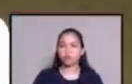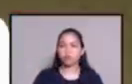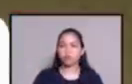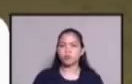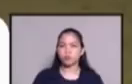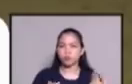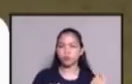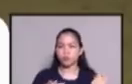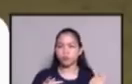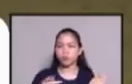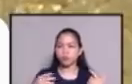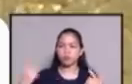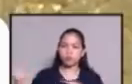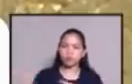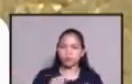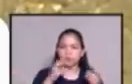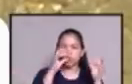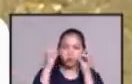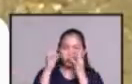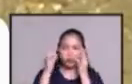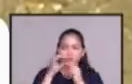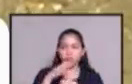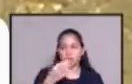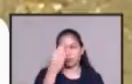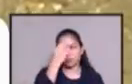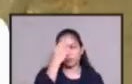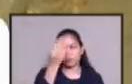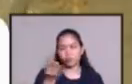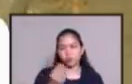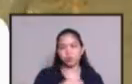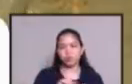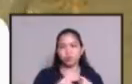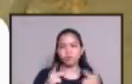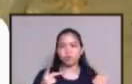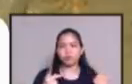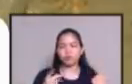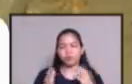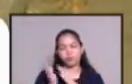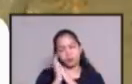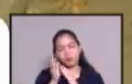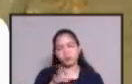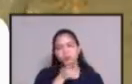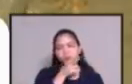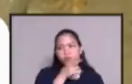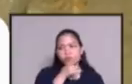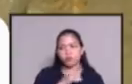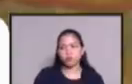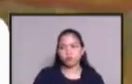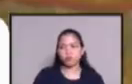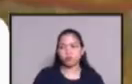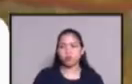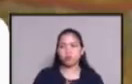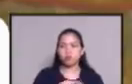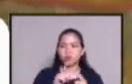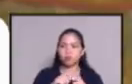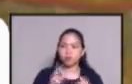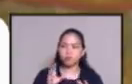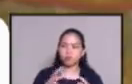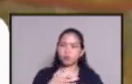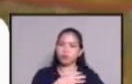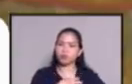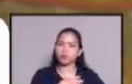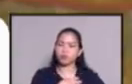Nauwi rin sa inkwentro ang drug buyback operation sa San Jose del Monte, Bulacan. Nakatunog daw ang sospek na si Edilberto de la Cruz na pulis